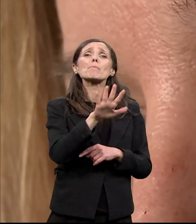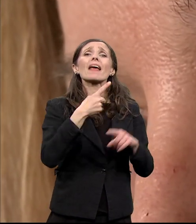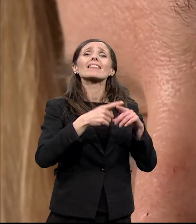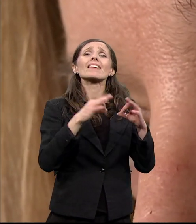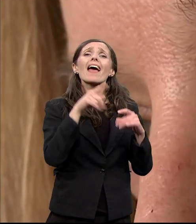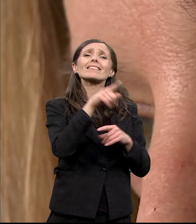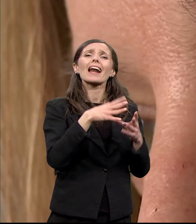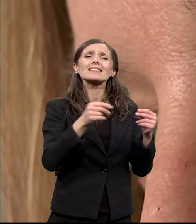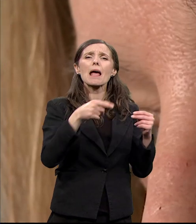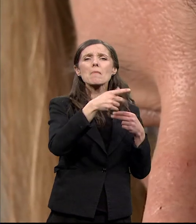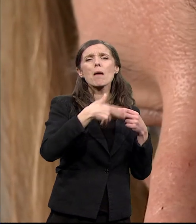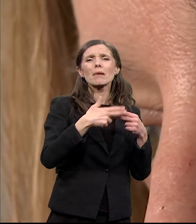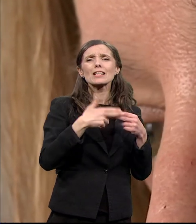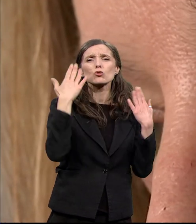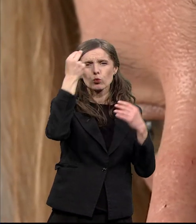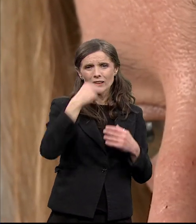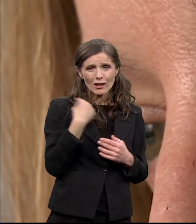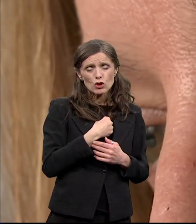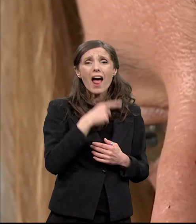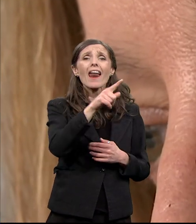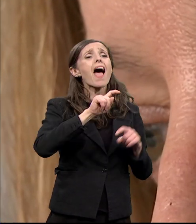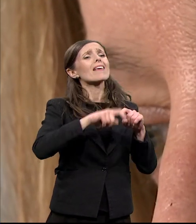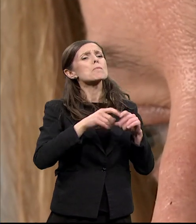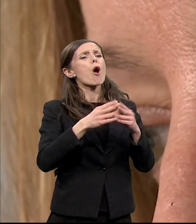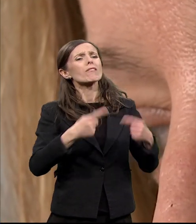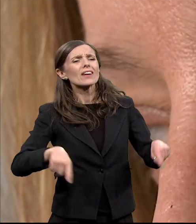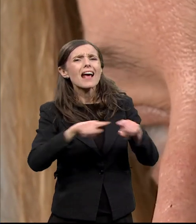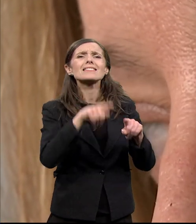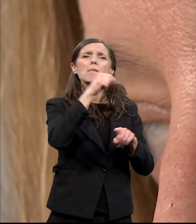Dečana. Imovinu u Metohiji nisu prodali.